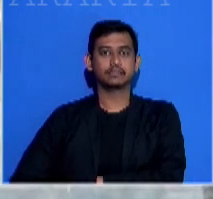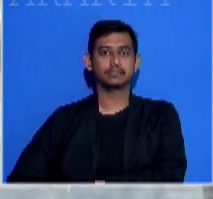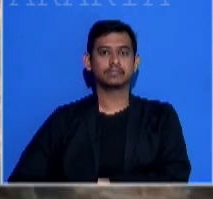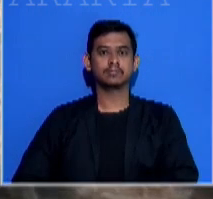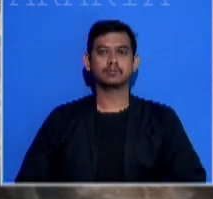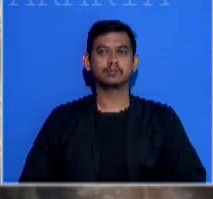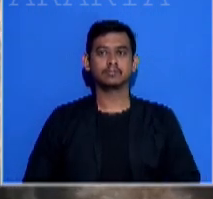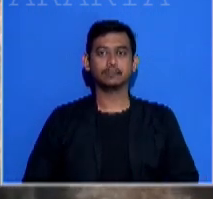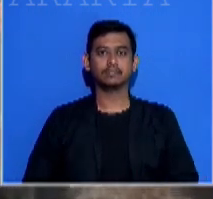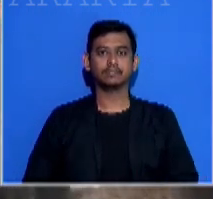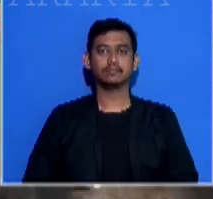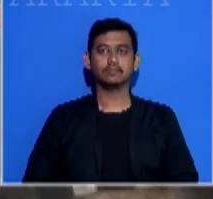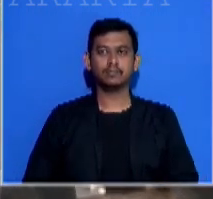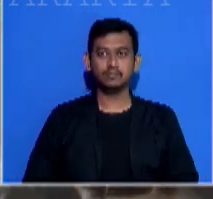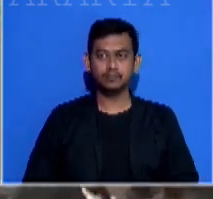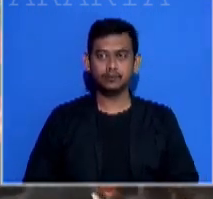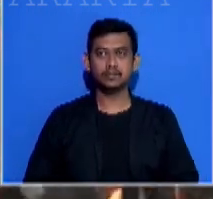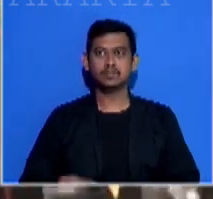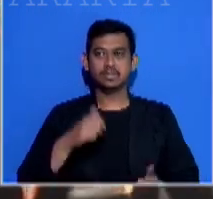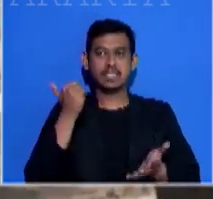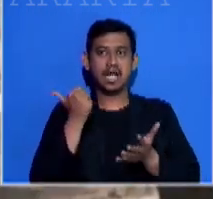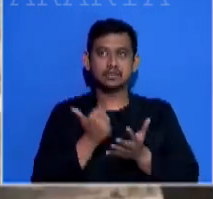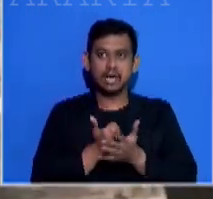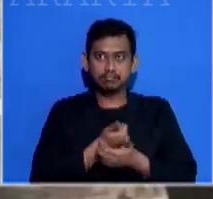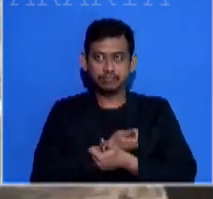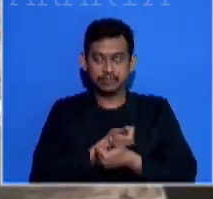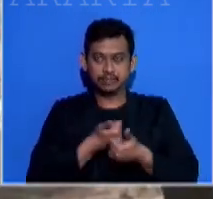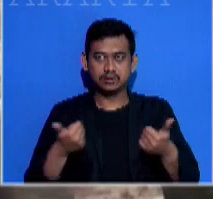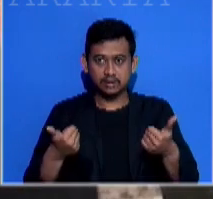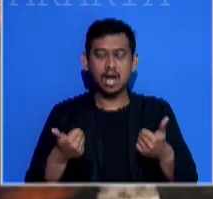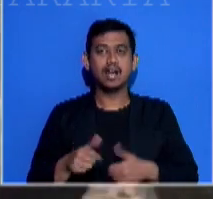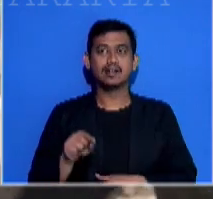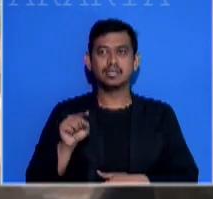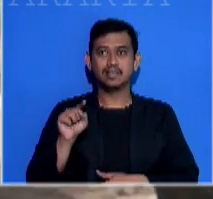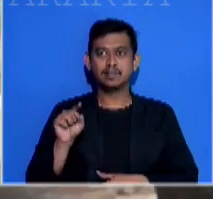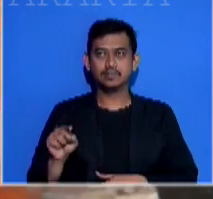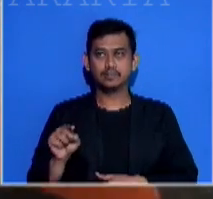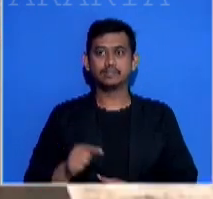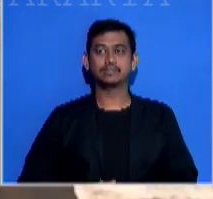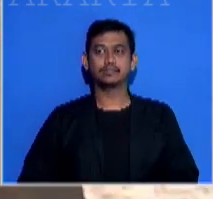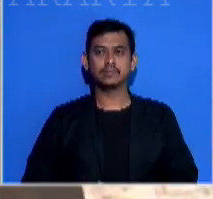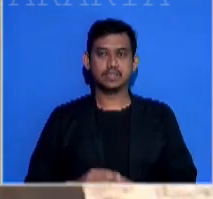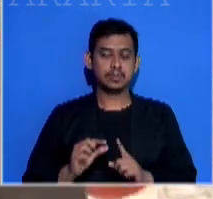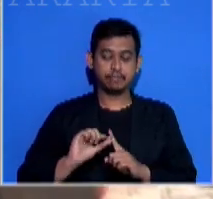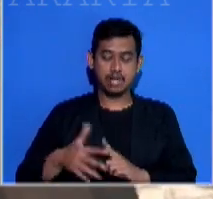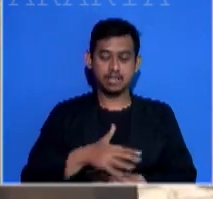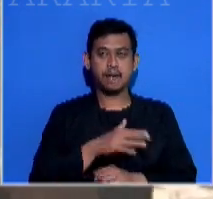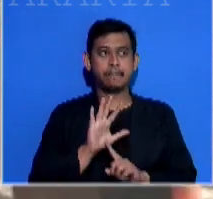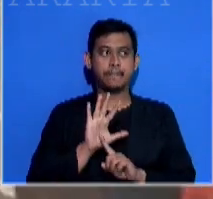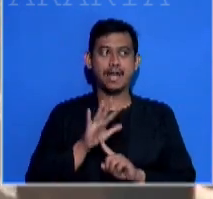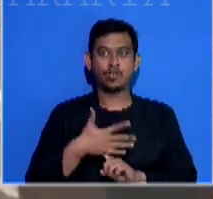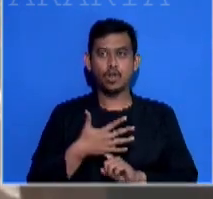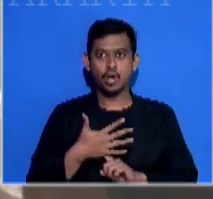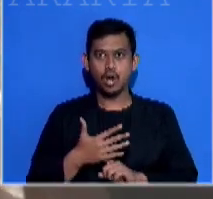sekolah aksi bersih sampah pantai digelar di kawasan obek wisata pantai Moro Sewu Parang Tritis Bantul Daerah Istimewa Yogyakarta diikuti